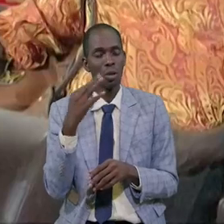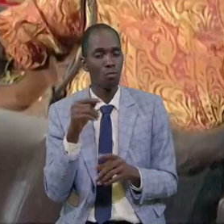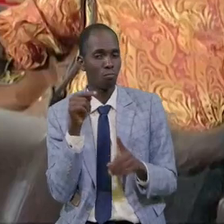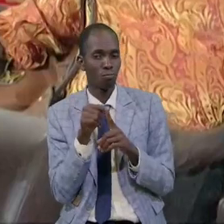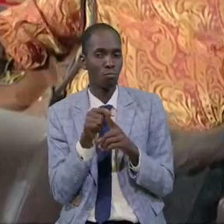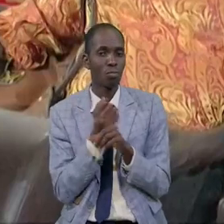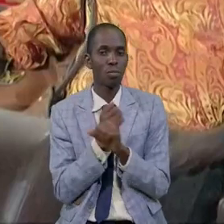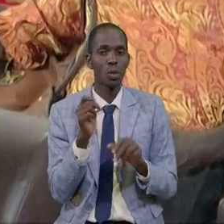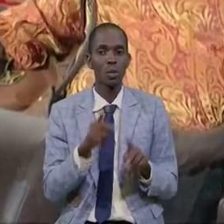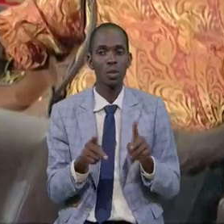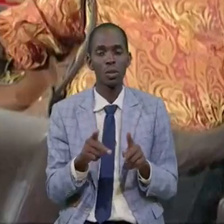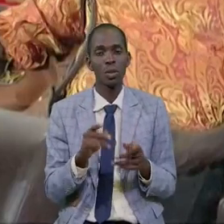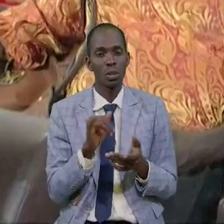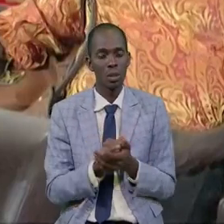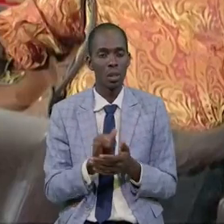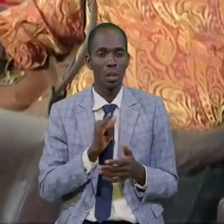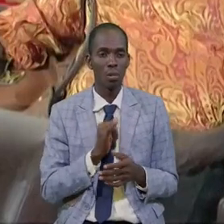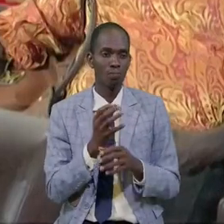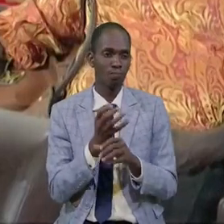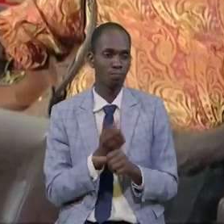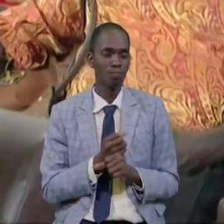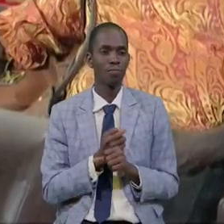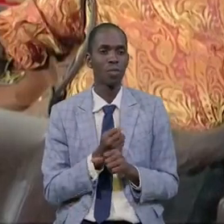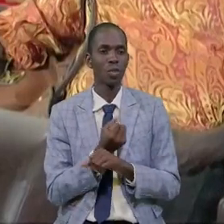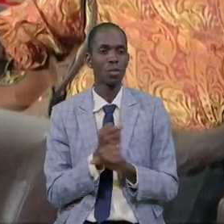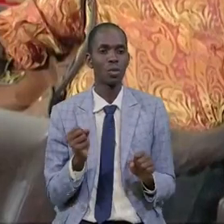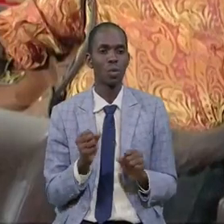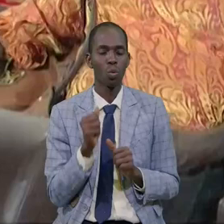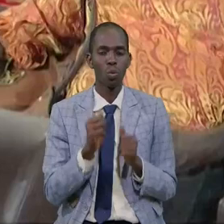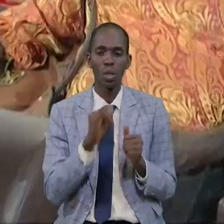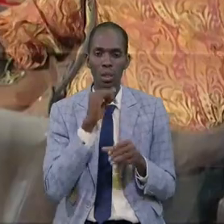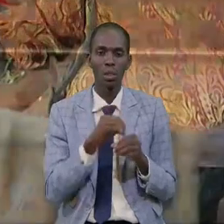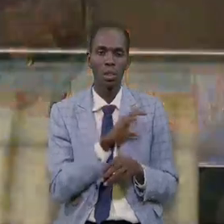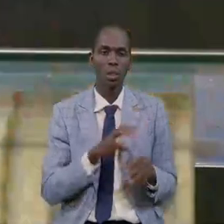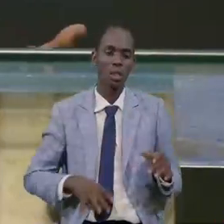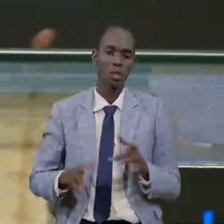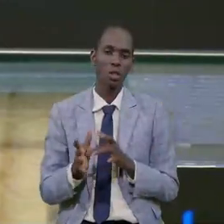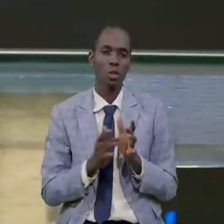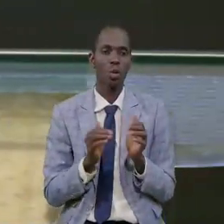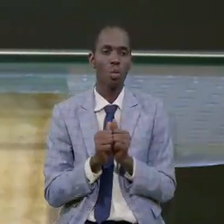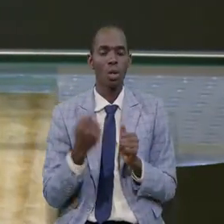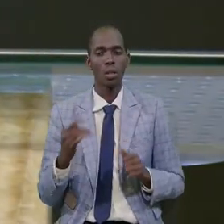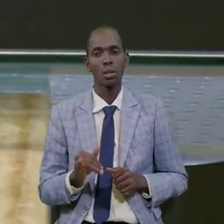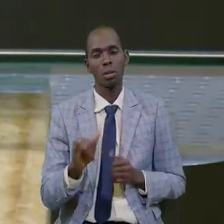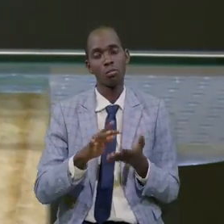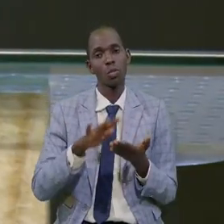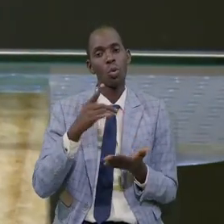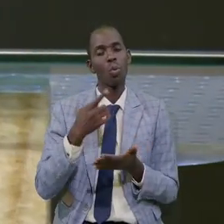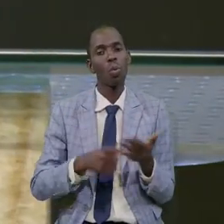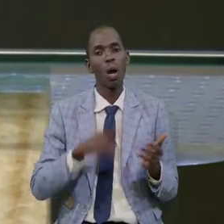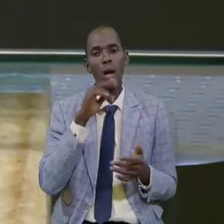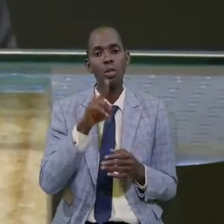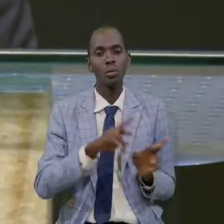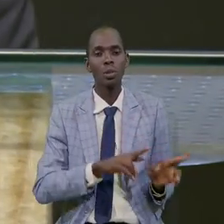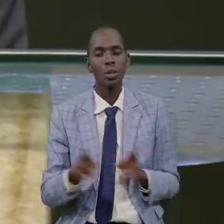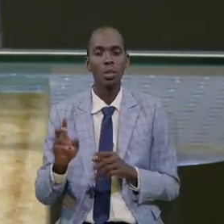aussi obtiennent le salut qui est en Jésus-Christ avec la gloire éternelle.